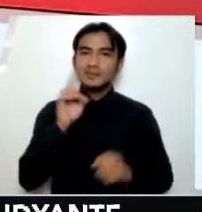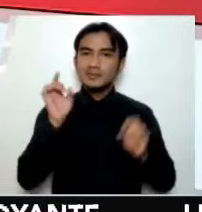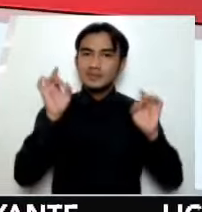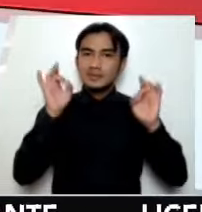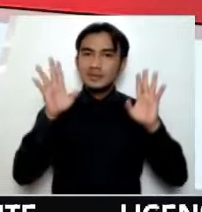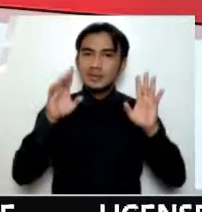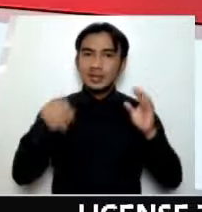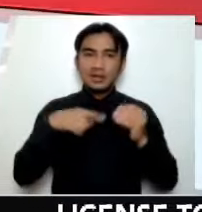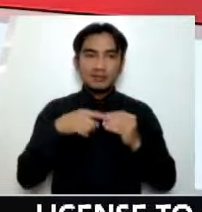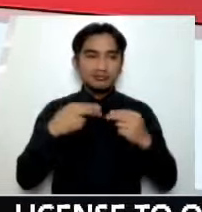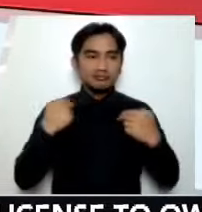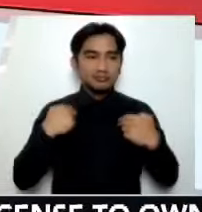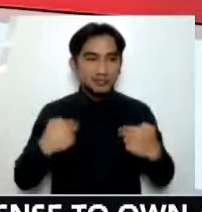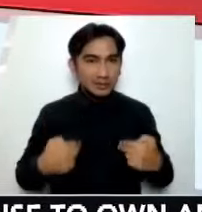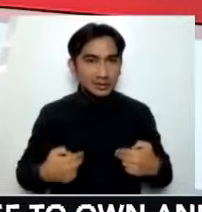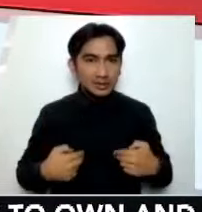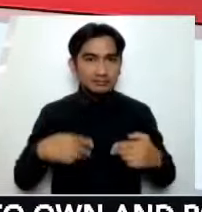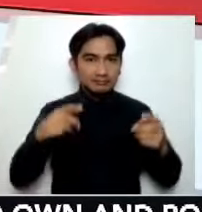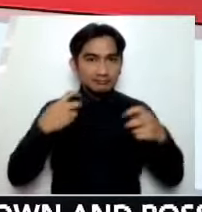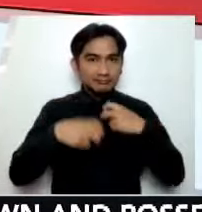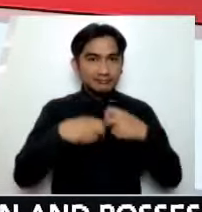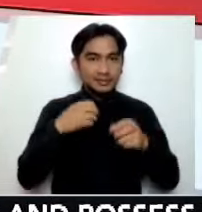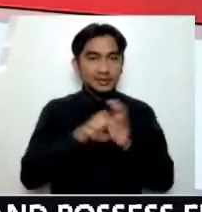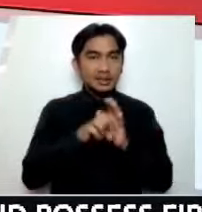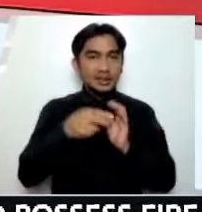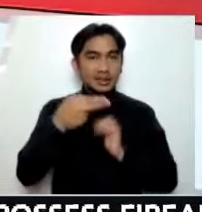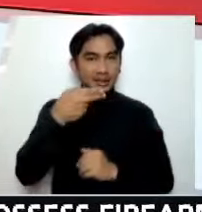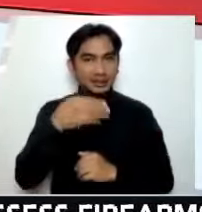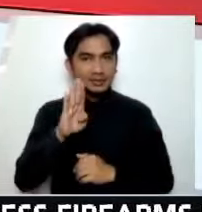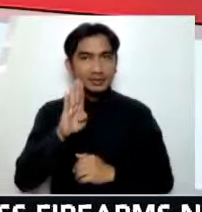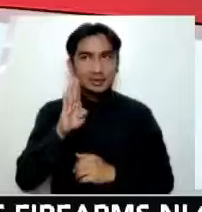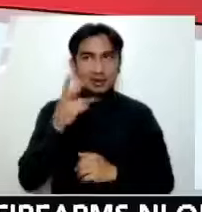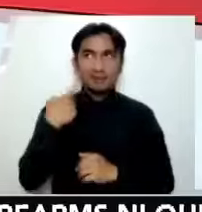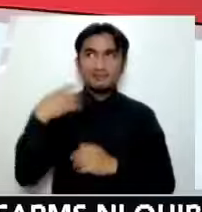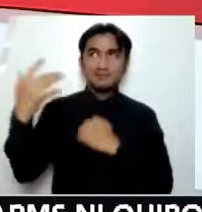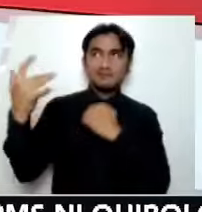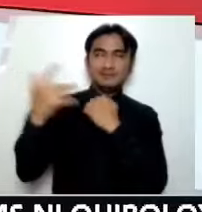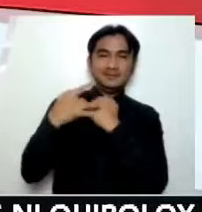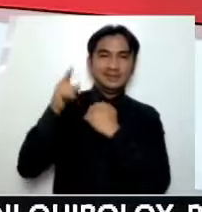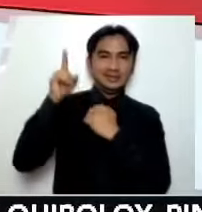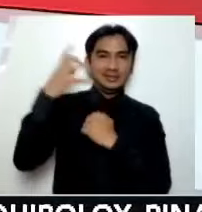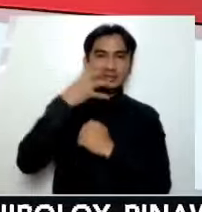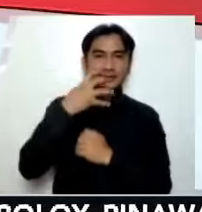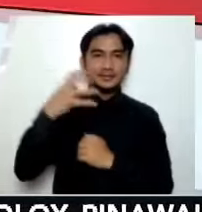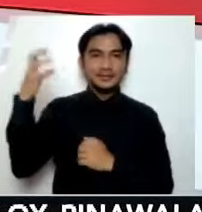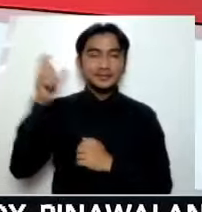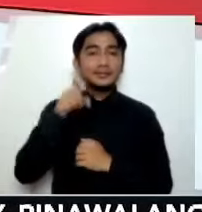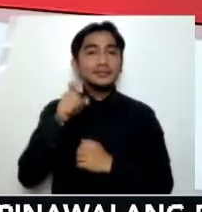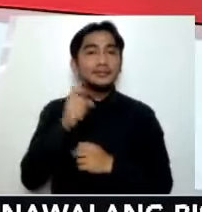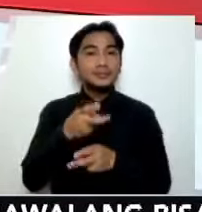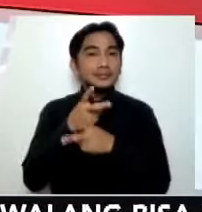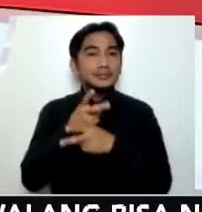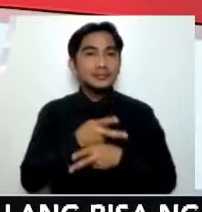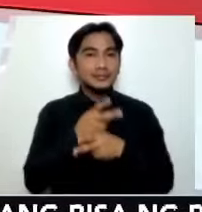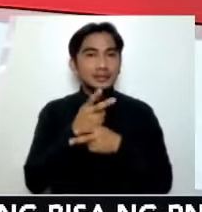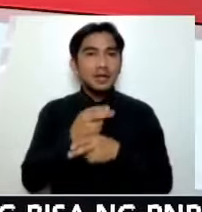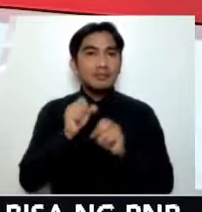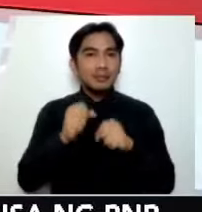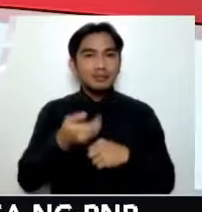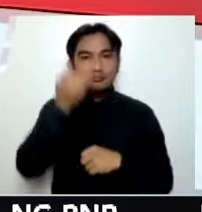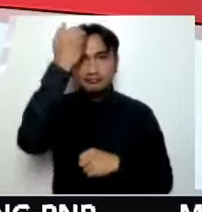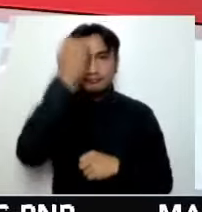hypertension at Diabetes ang matinding init ng panahon dapat ding mag-ingat sa banta ng stroke may report si